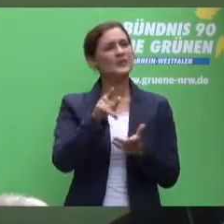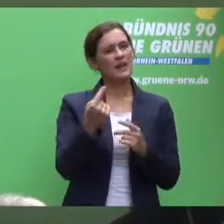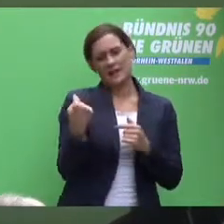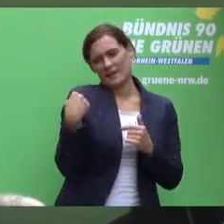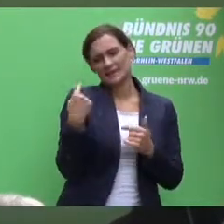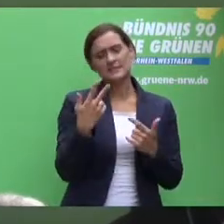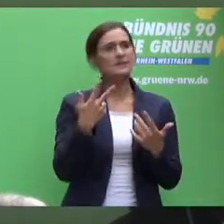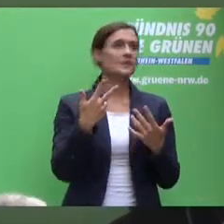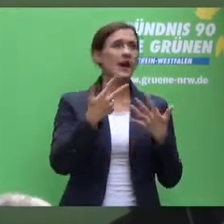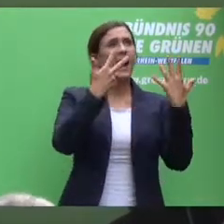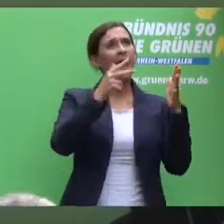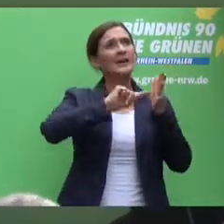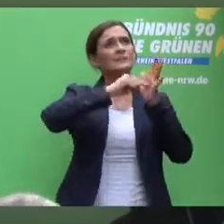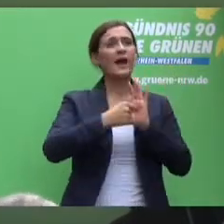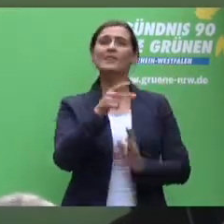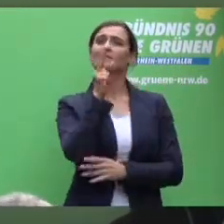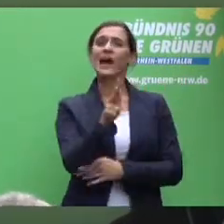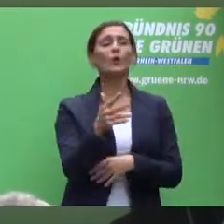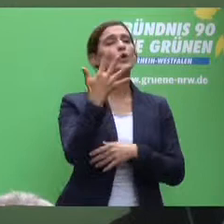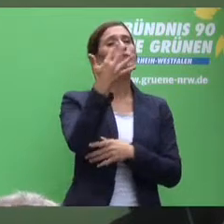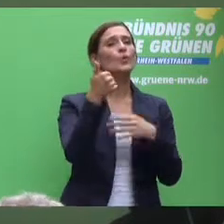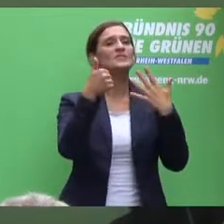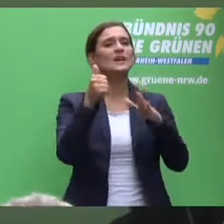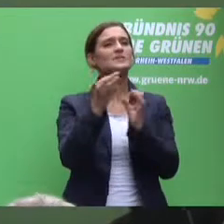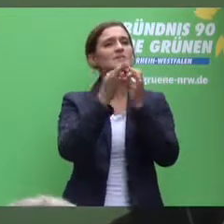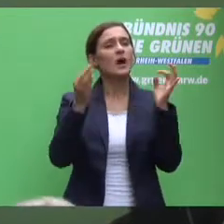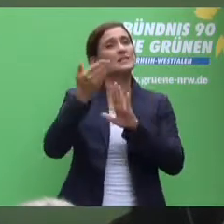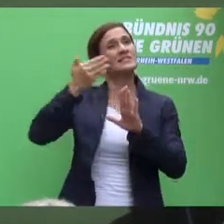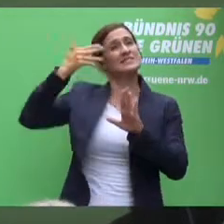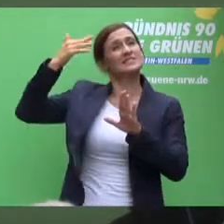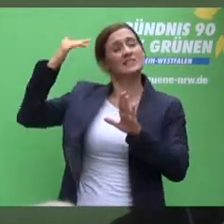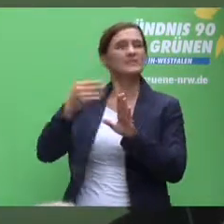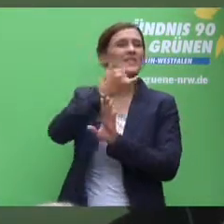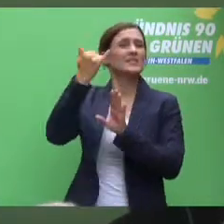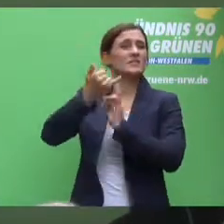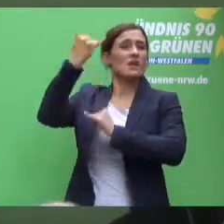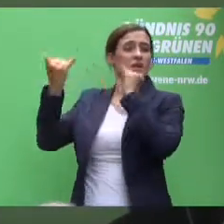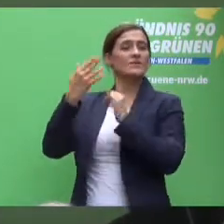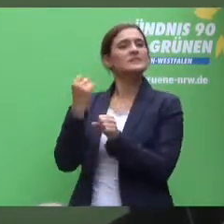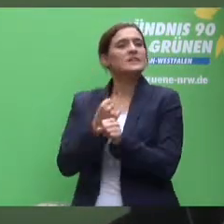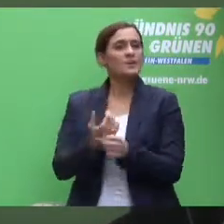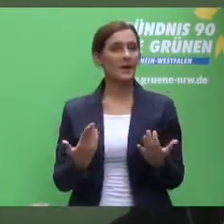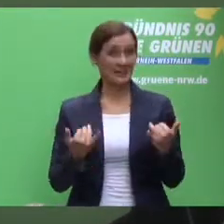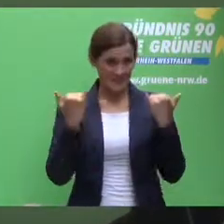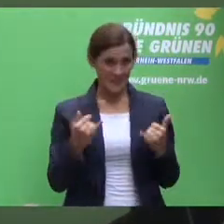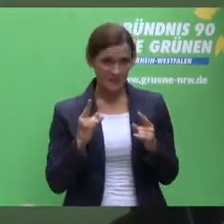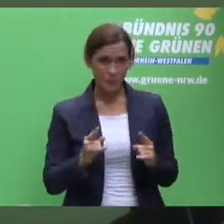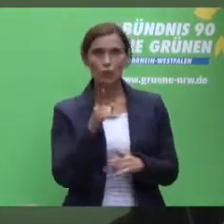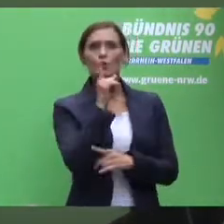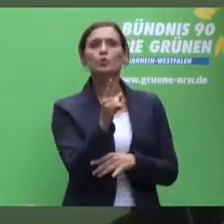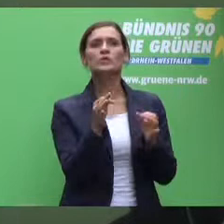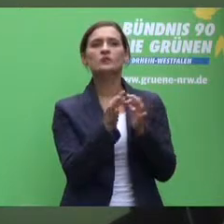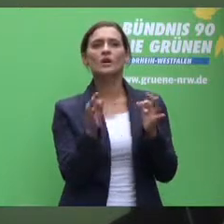letzten 8 mal 365 Tage gemacht, dass sie jetzt unbedingt ein 100-Tage-Programm vorlegen muss?